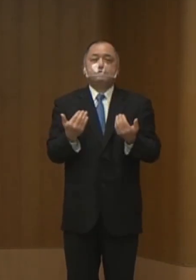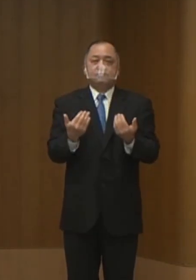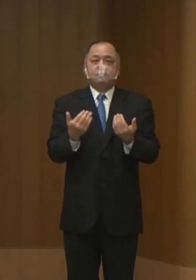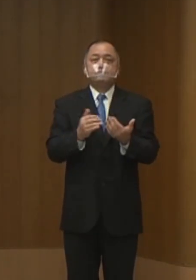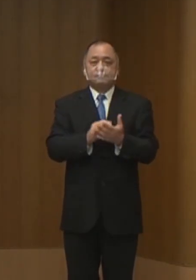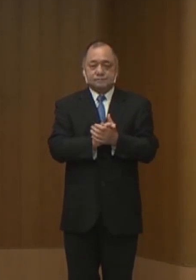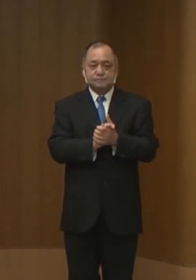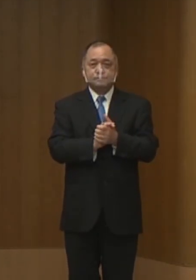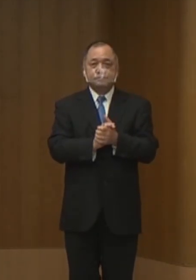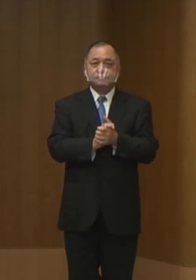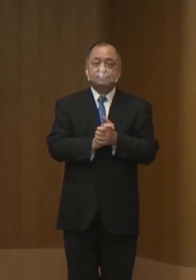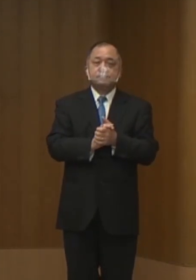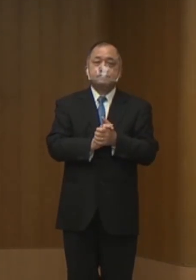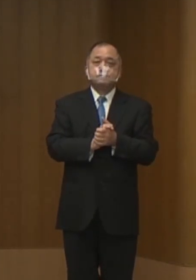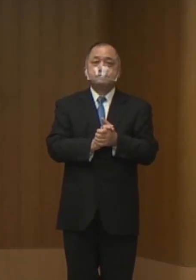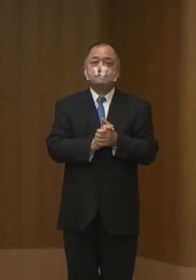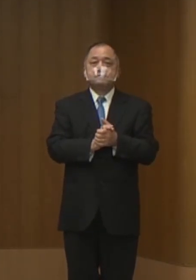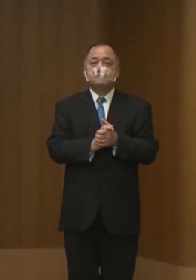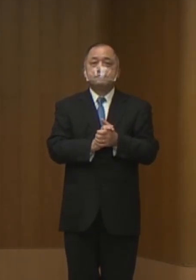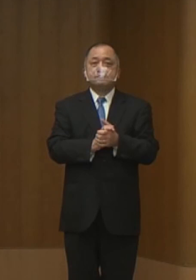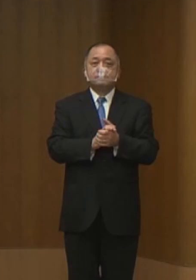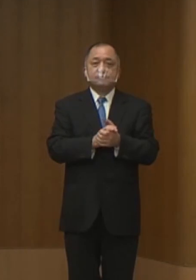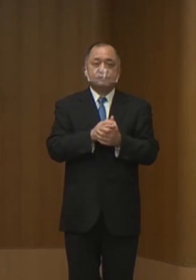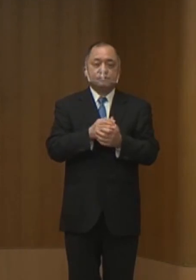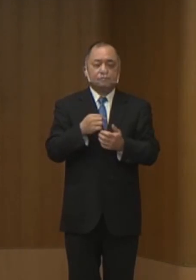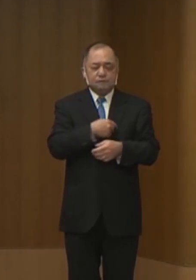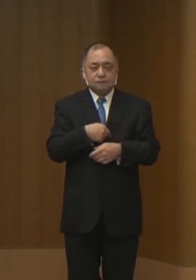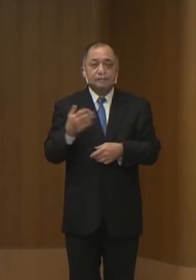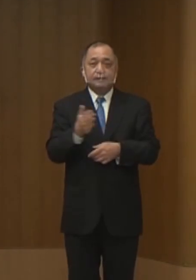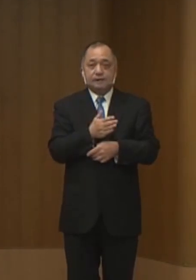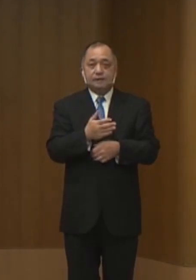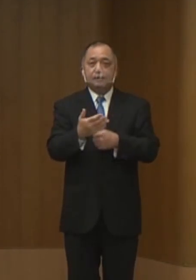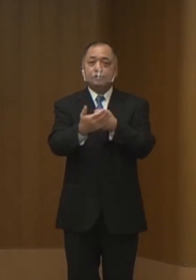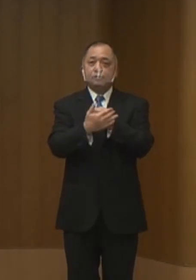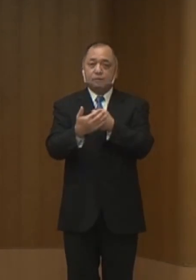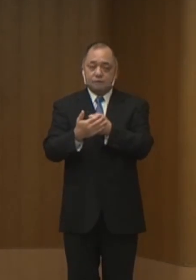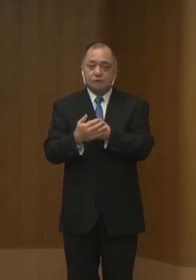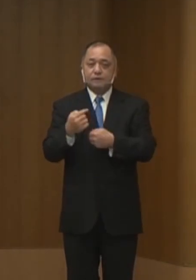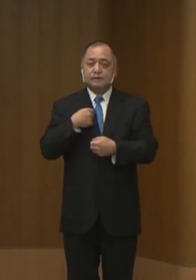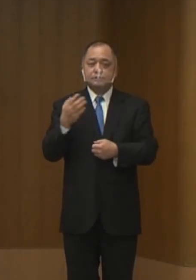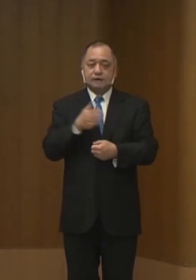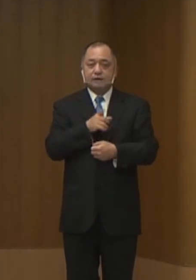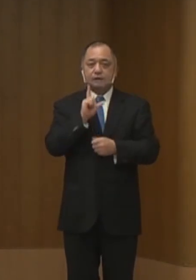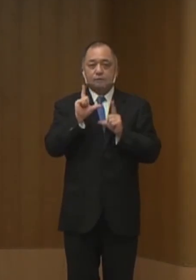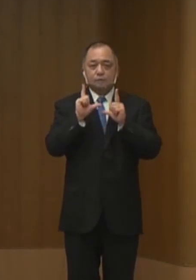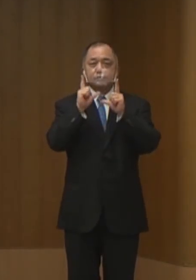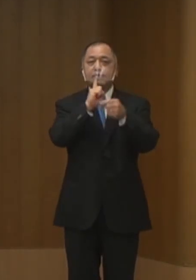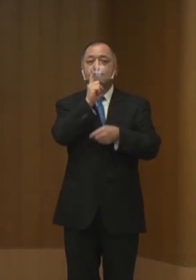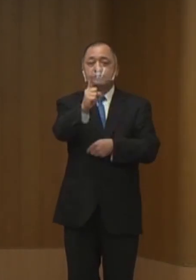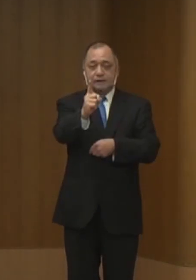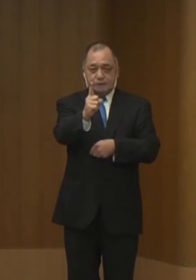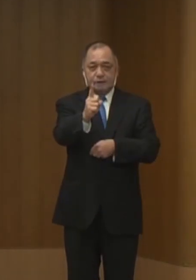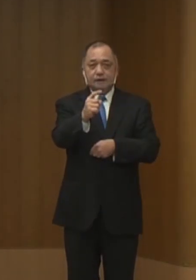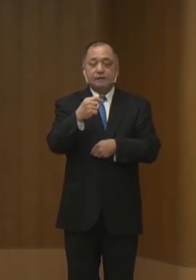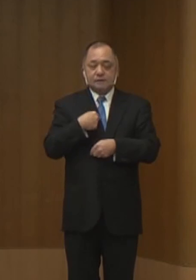ならないことでありますので、皆様に心からご協力を私からお願い申し上げて、私から